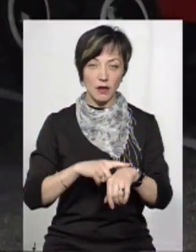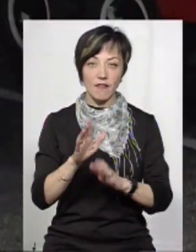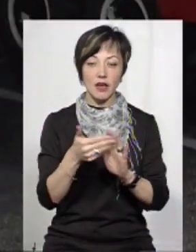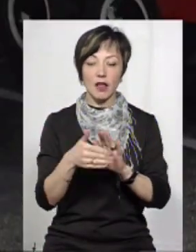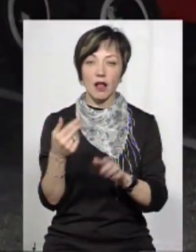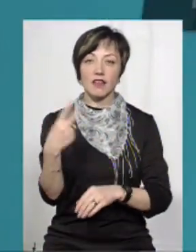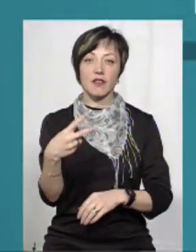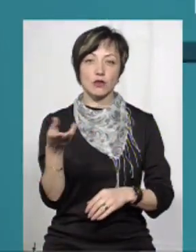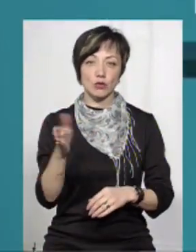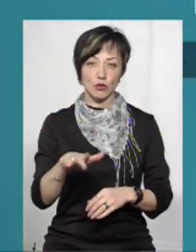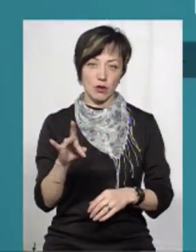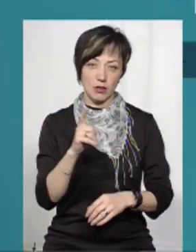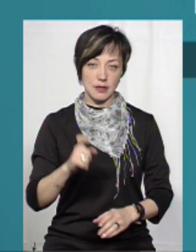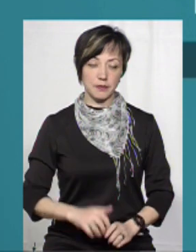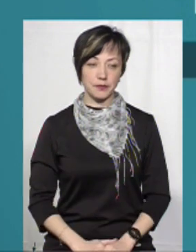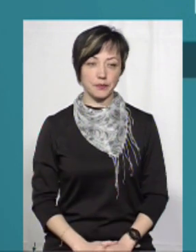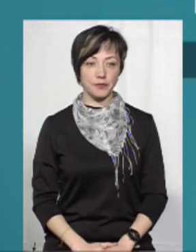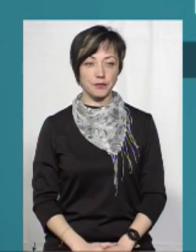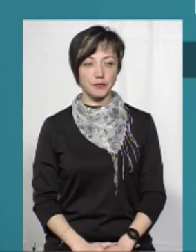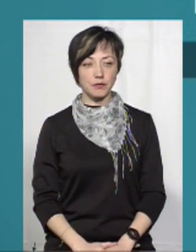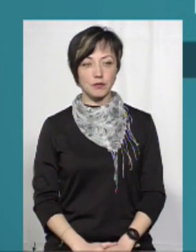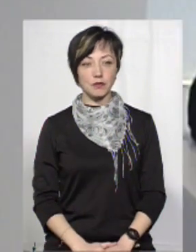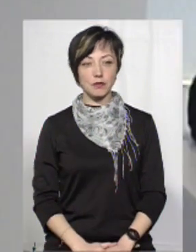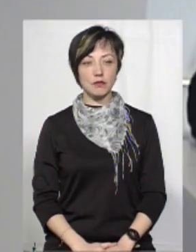понад 20 разів.